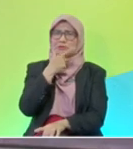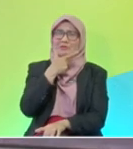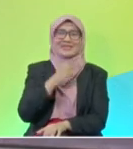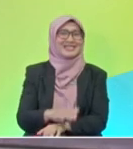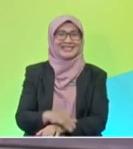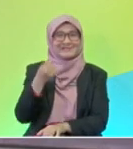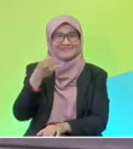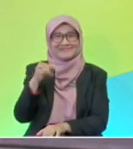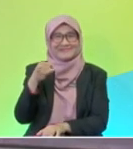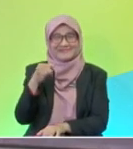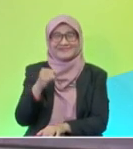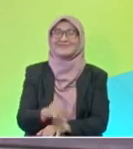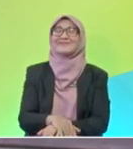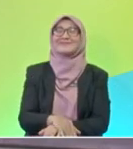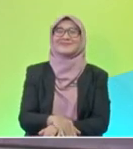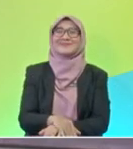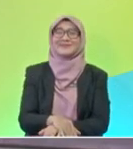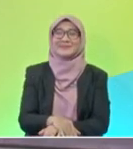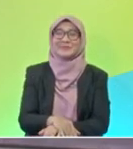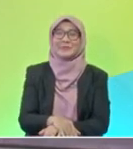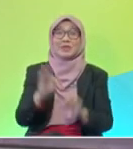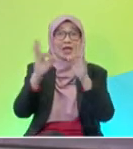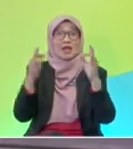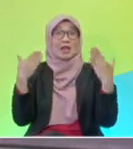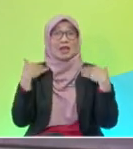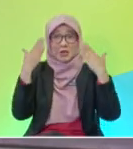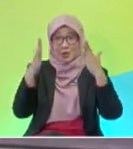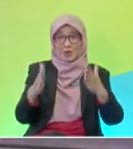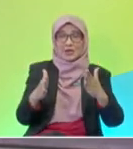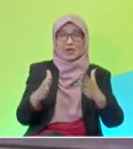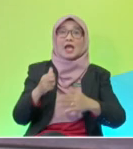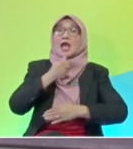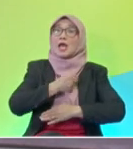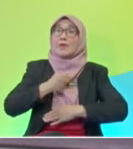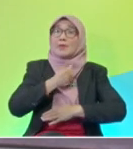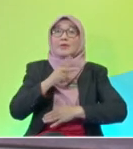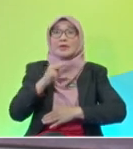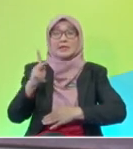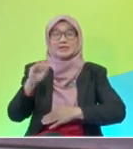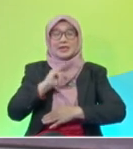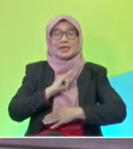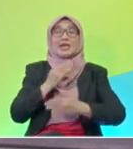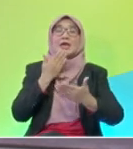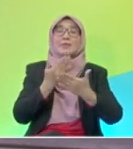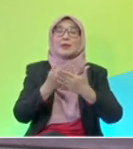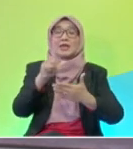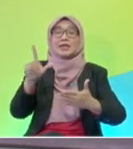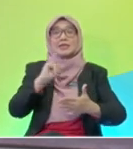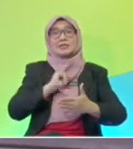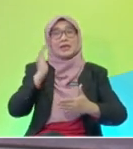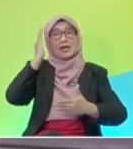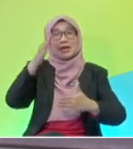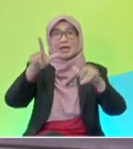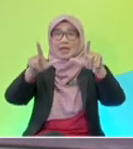tu elok Jadi kalau ada yang menegur kita kena kata Maafkan saya Baiklah saya akan Letakkan kasut saya di atas